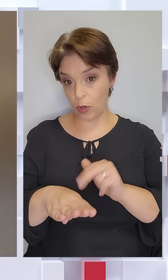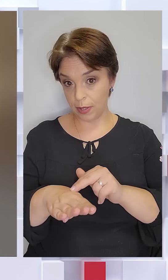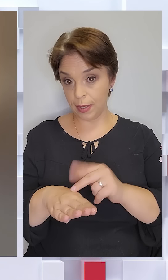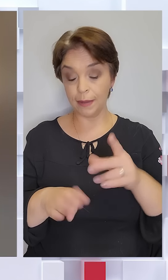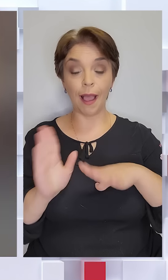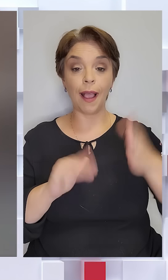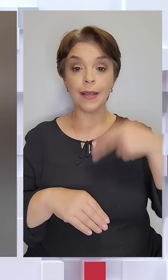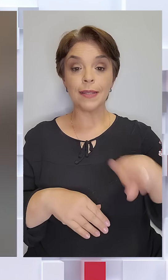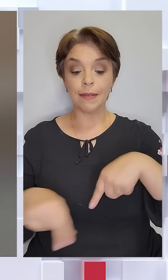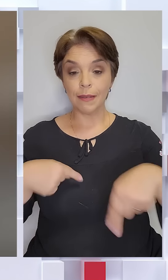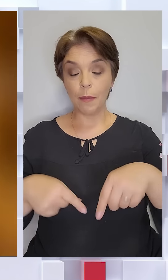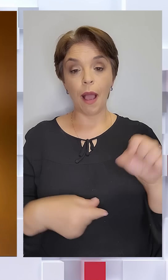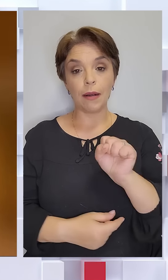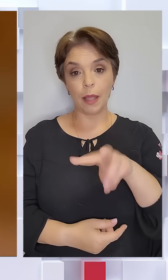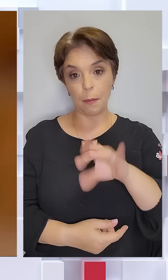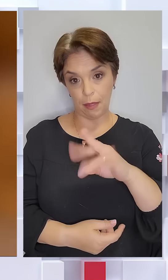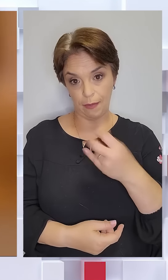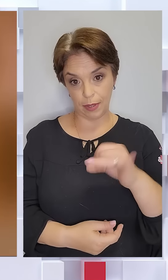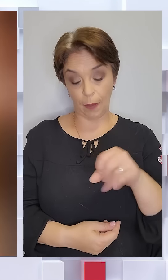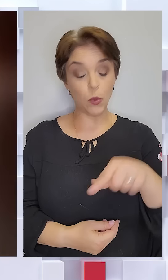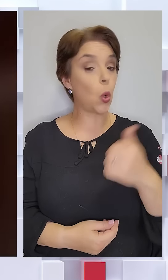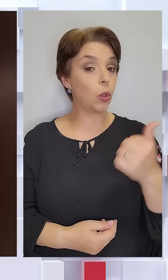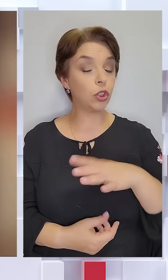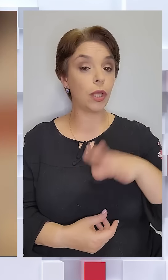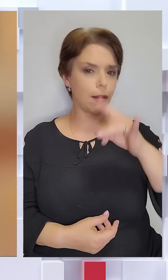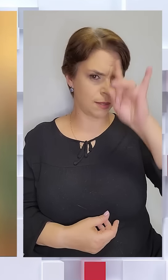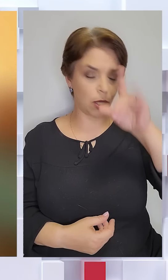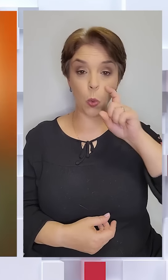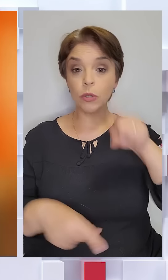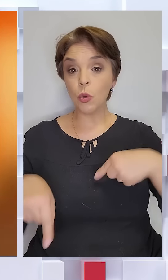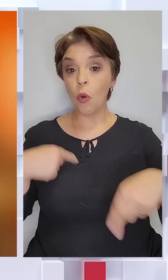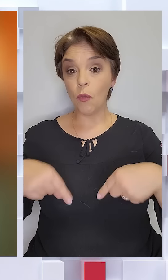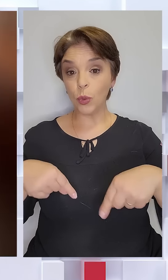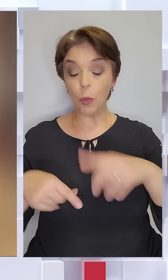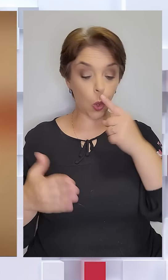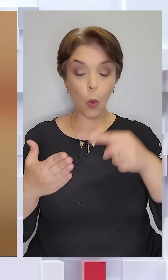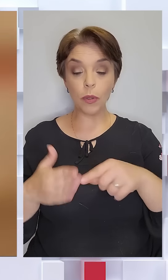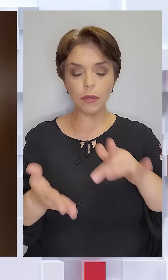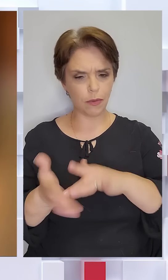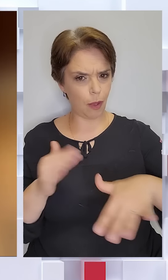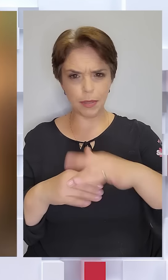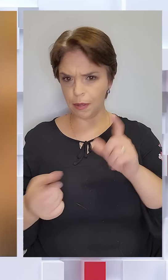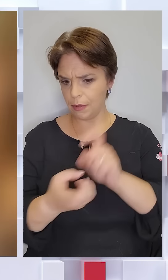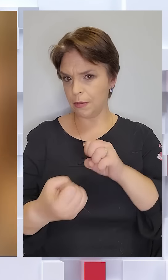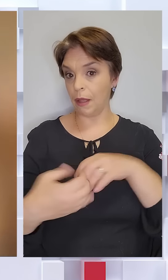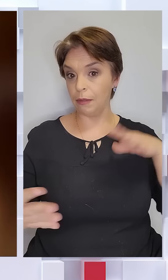та екс-динамівець Артем Мілевський. Цього тижня екс-зірка українського футболу опинився в епіцентрі